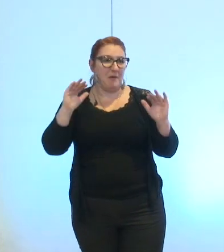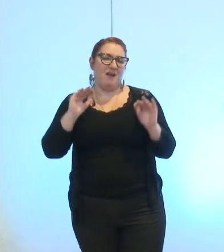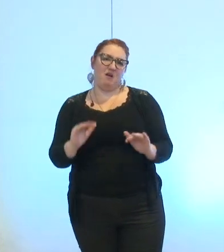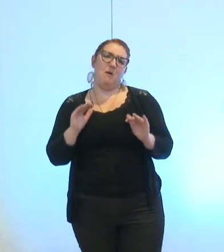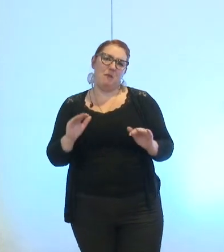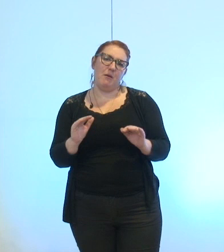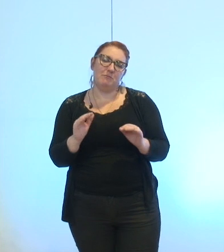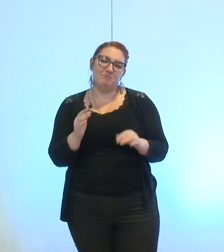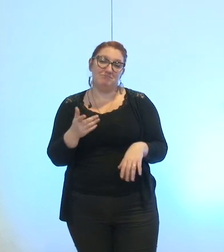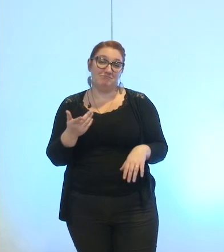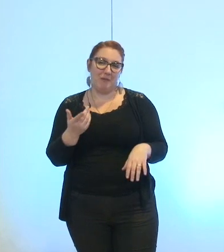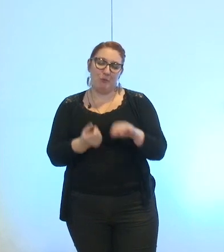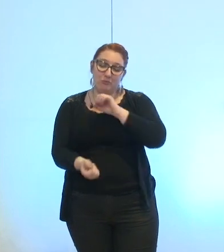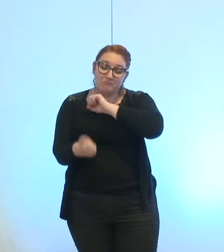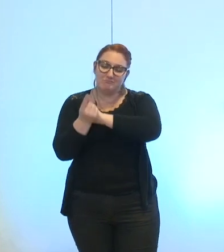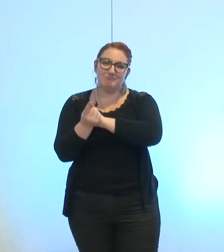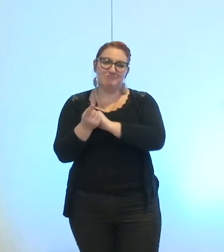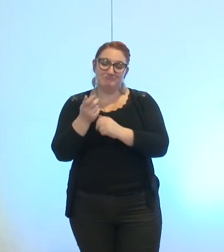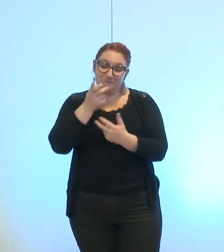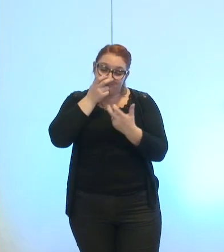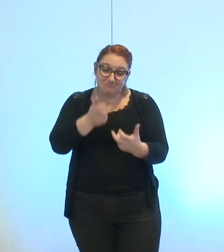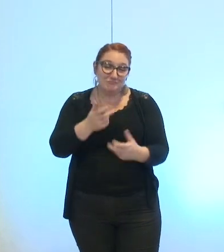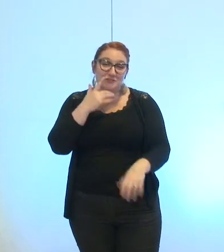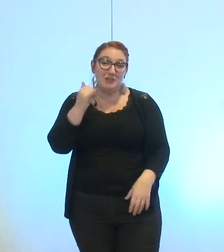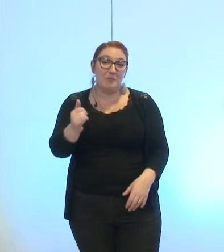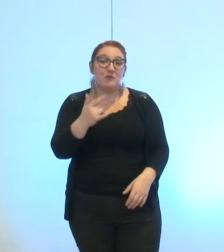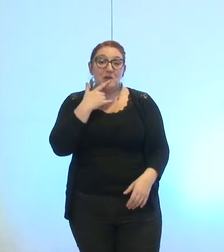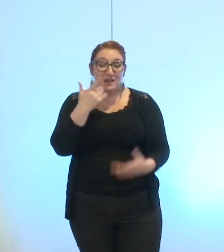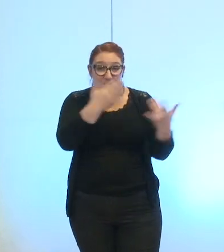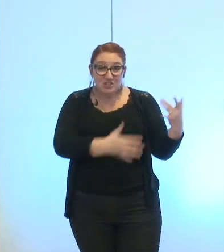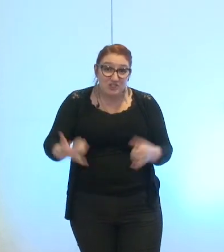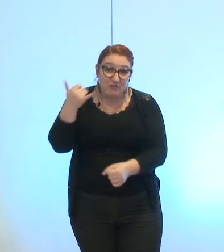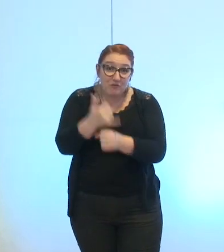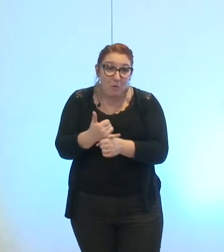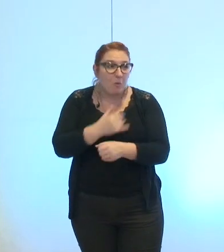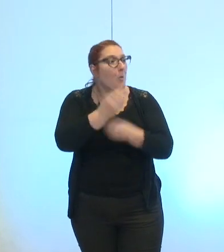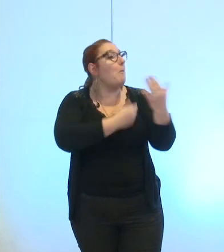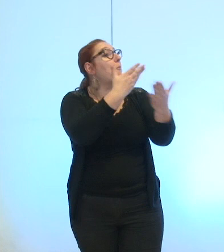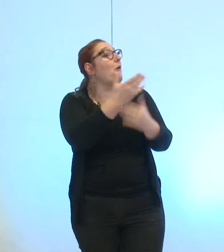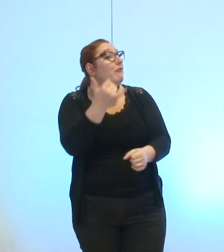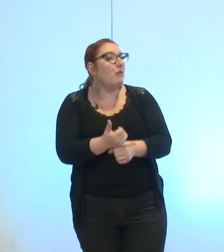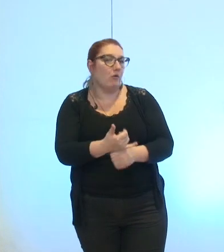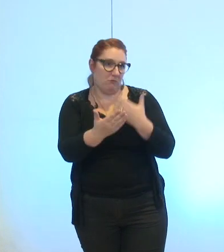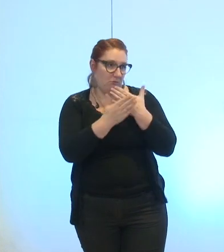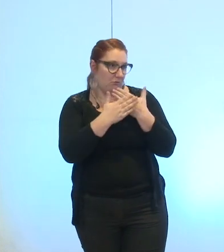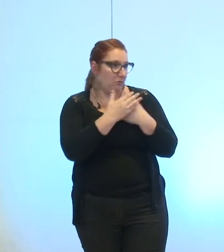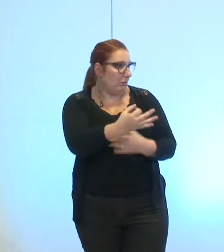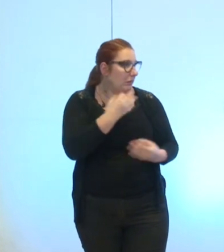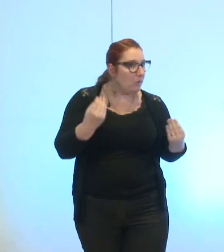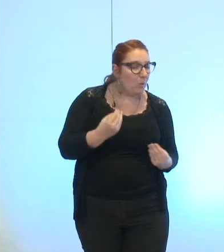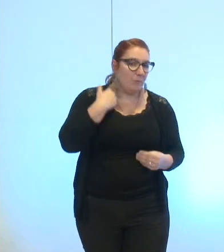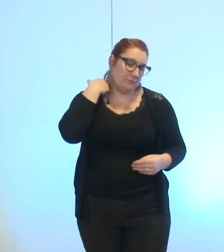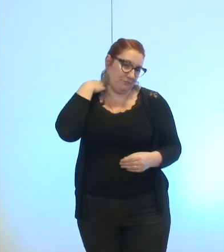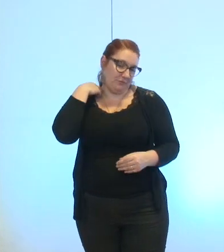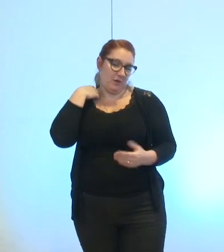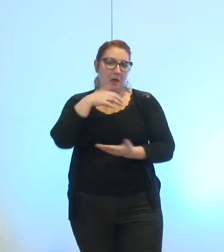quelques petites perles j'ai du mal à imaginer que ces chiffres soient faux ou alors si les gens veulent nous prouver qu'il soit faux qu'ils le disent on nous dit page 6